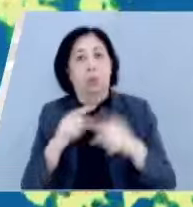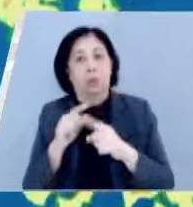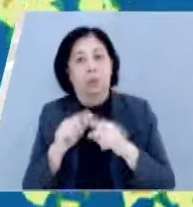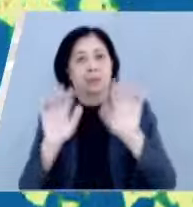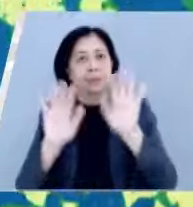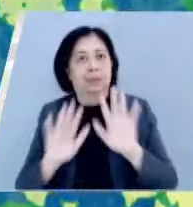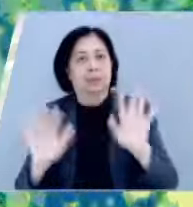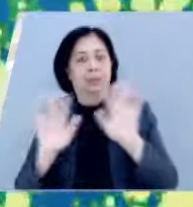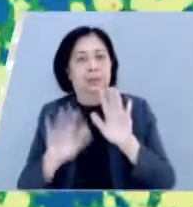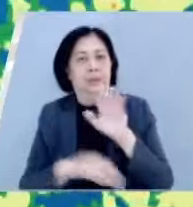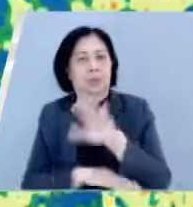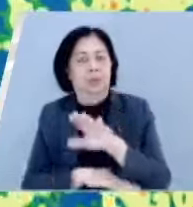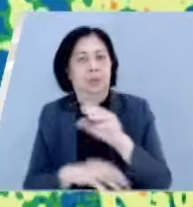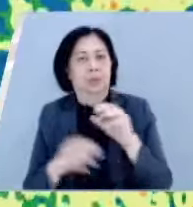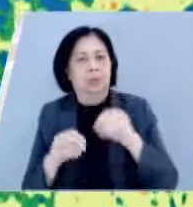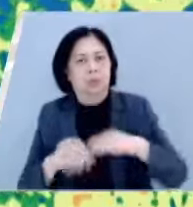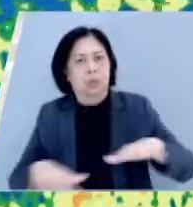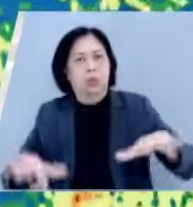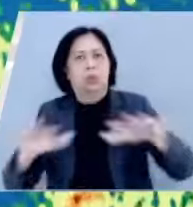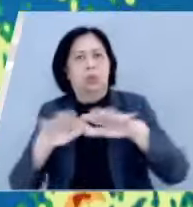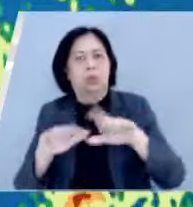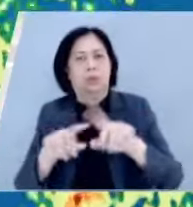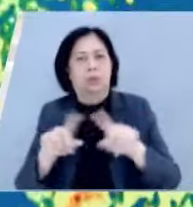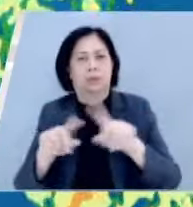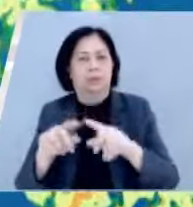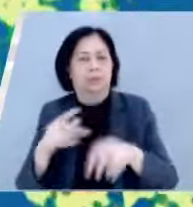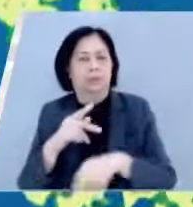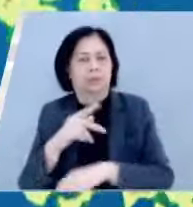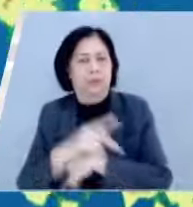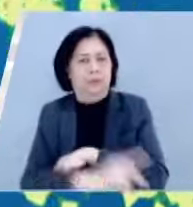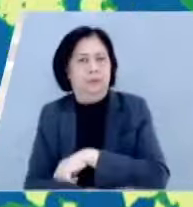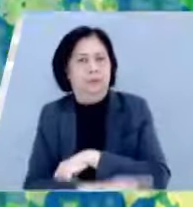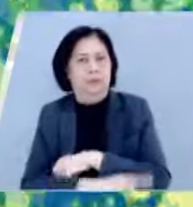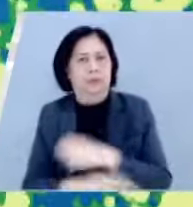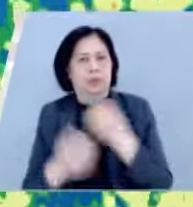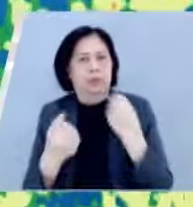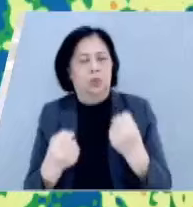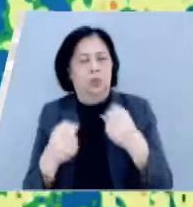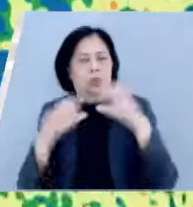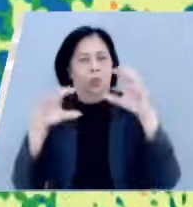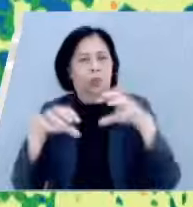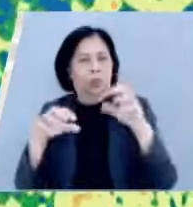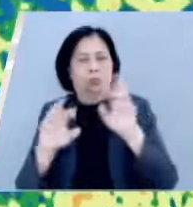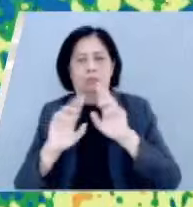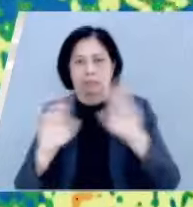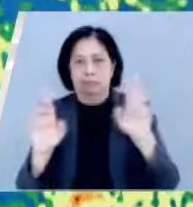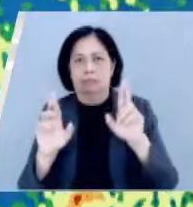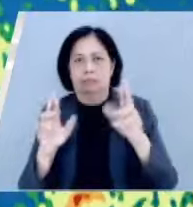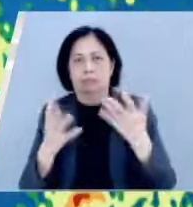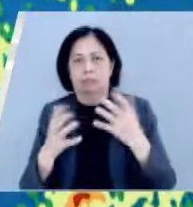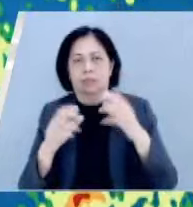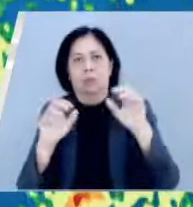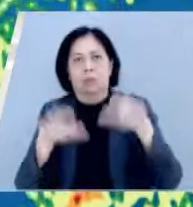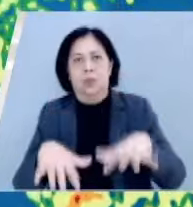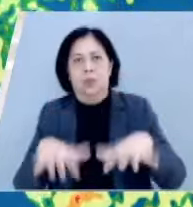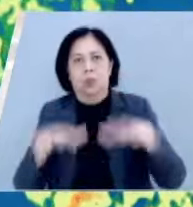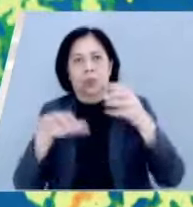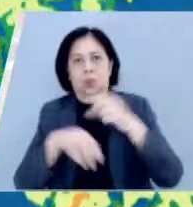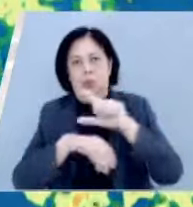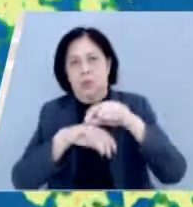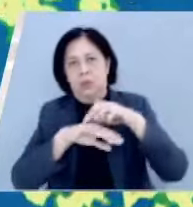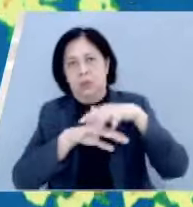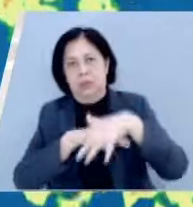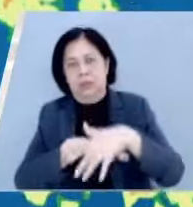at malawakan po yan sa ilang probinsya. May heavy to intense rains kaya maging handa pa rin sa posibleng pagbaha o landslide. Silipin